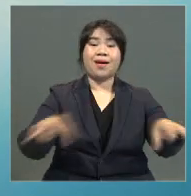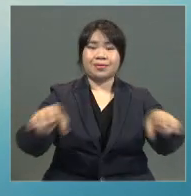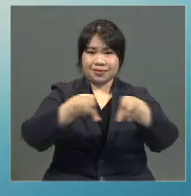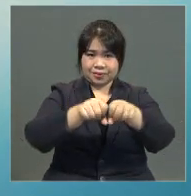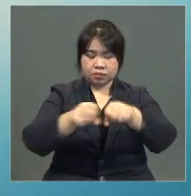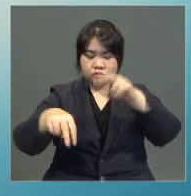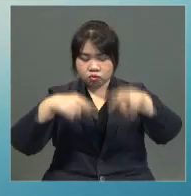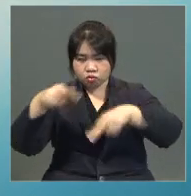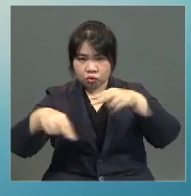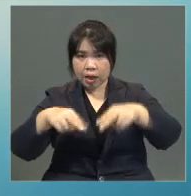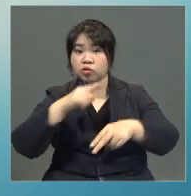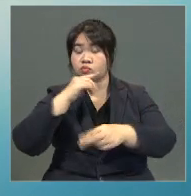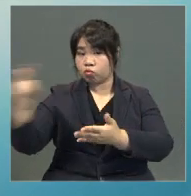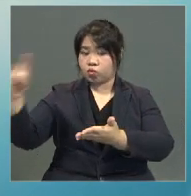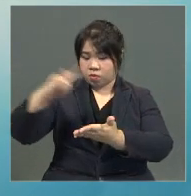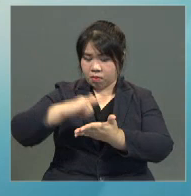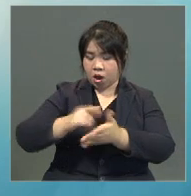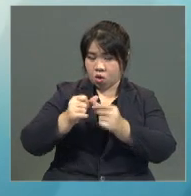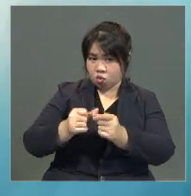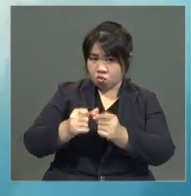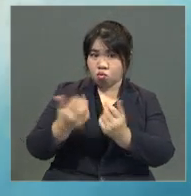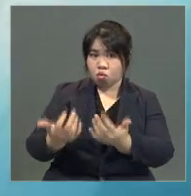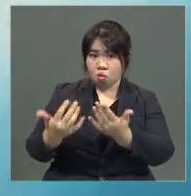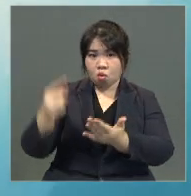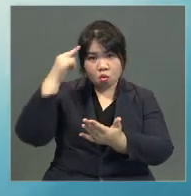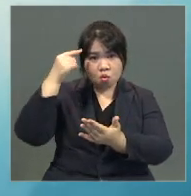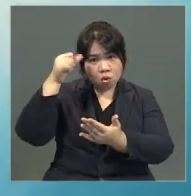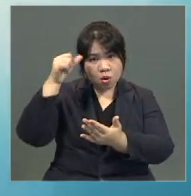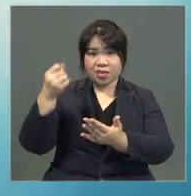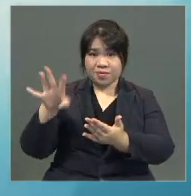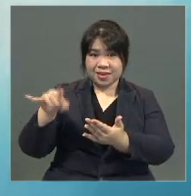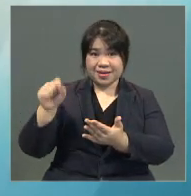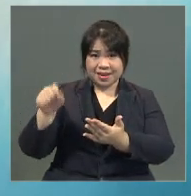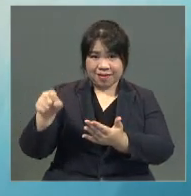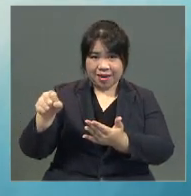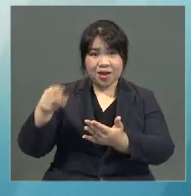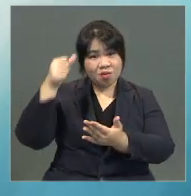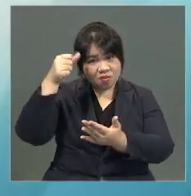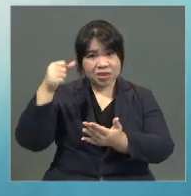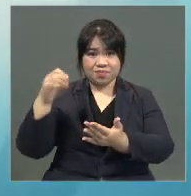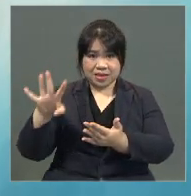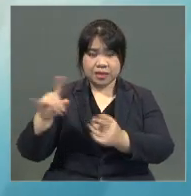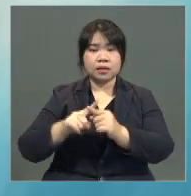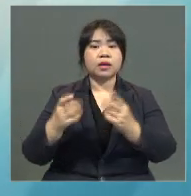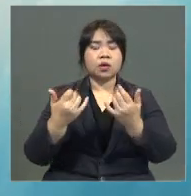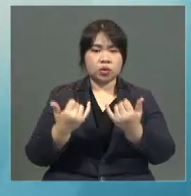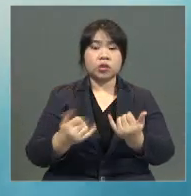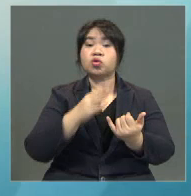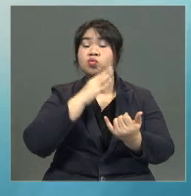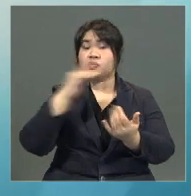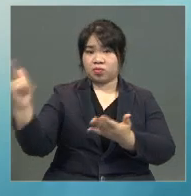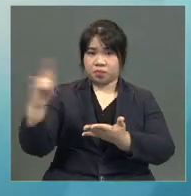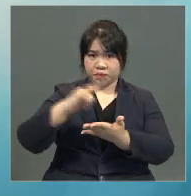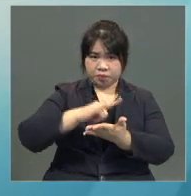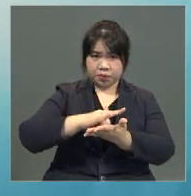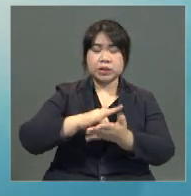กล่มนี้ในช่งเวลากักตัวจากเดิมที่ผ่านมาก็คือจะต้องกกตว 14 วันแต่น่าวันนี้คนที่เข